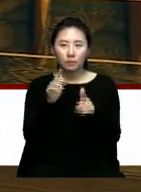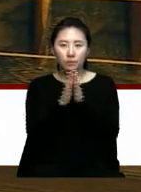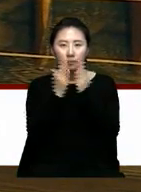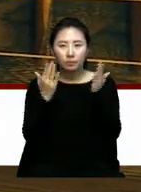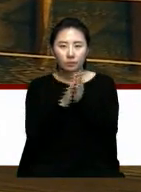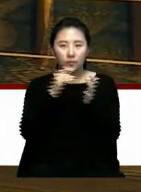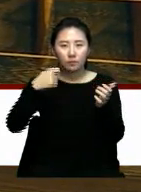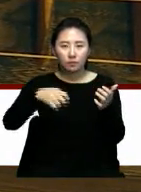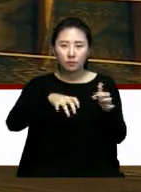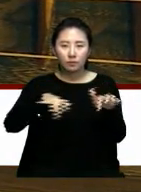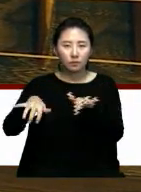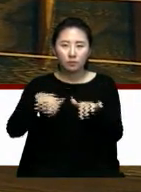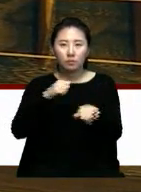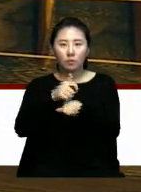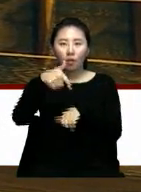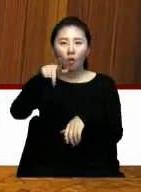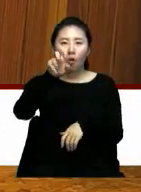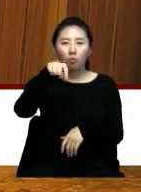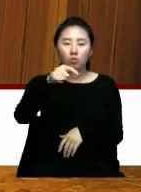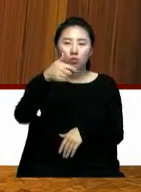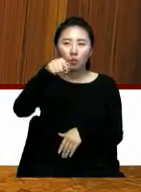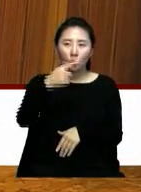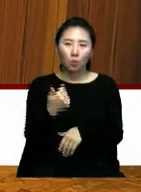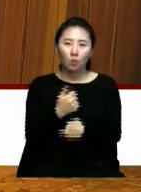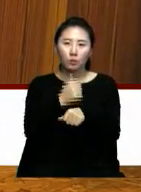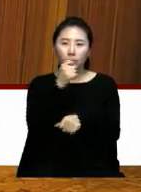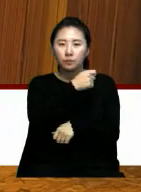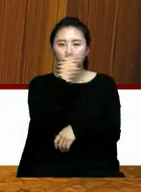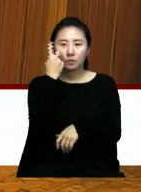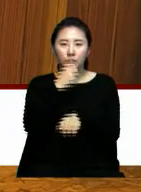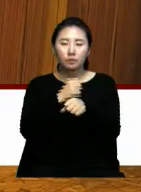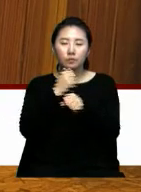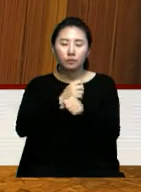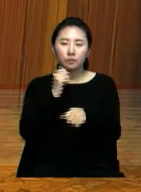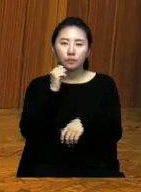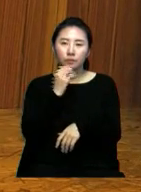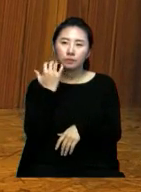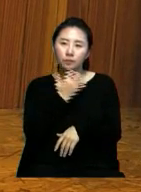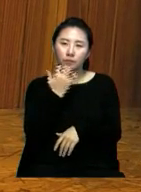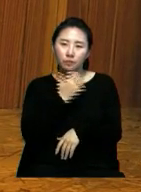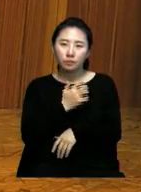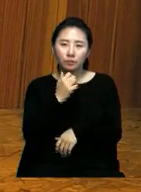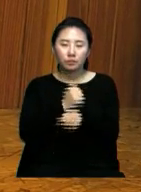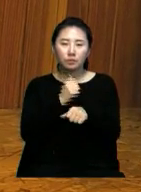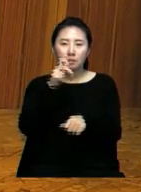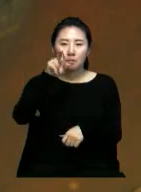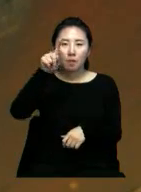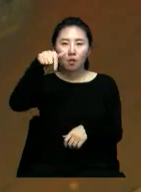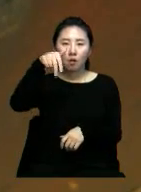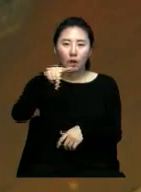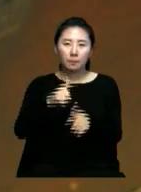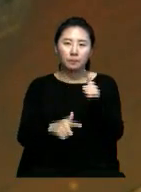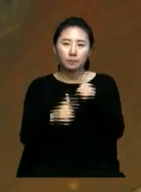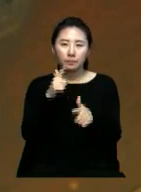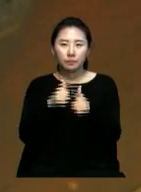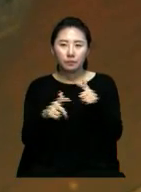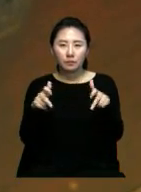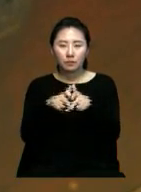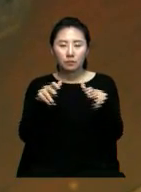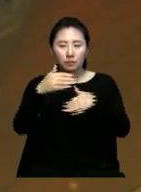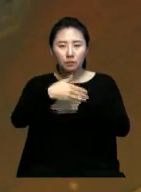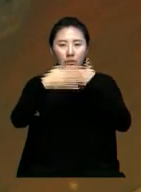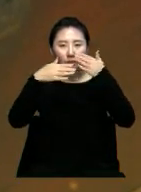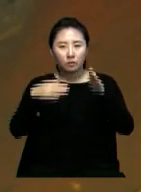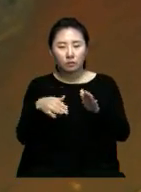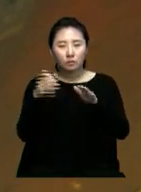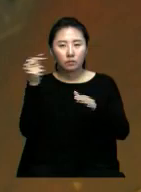책장과 거문고를 만드는 데 사용했습니다. 독특한 색과 문양 때문에 고급 소재로 애용되던 먹감나무는 주로 장이나